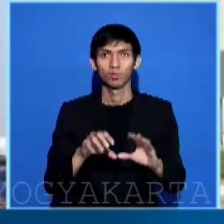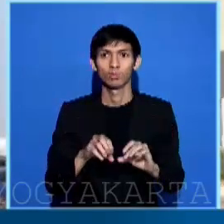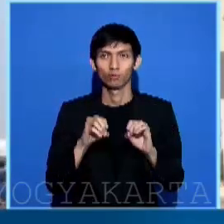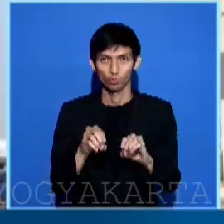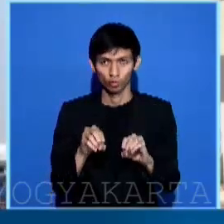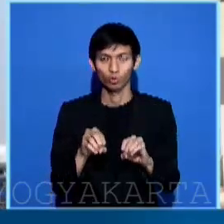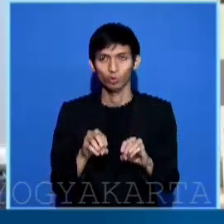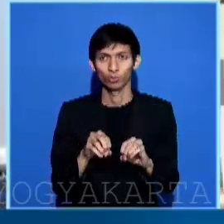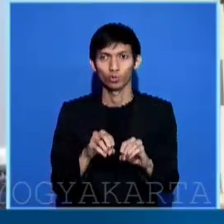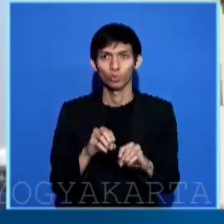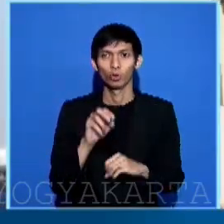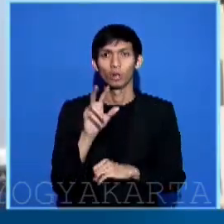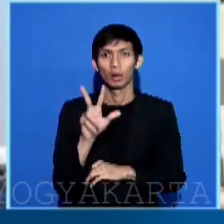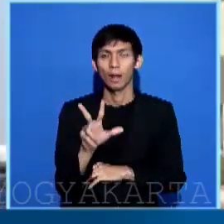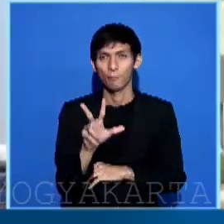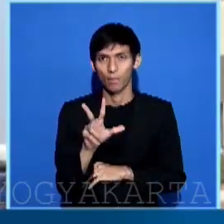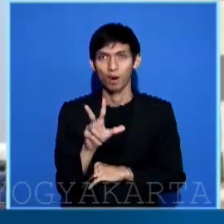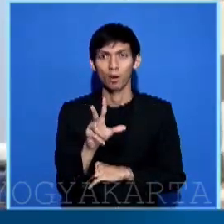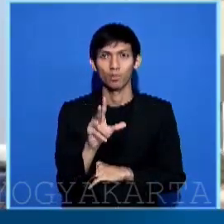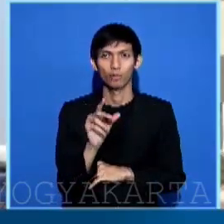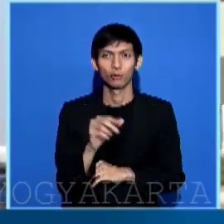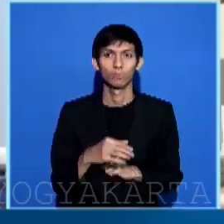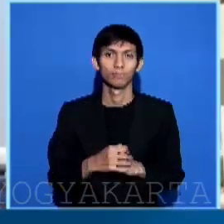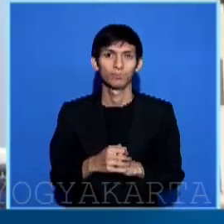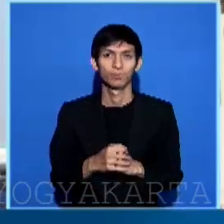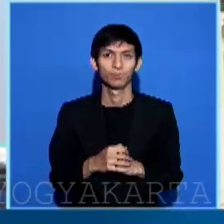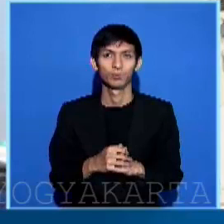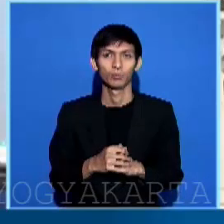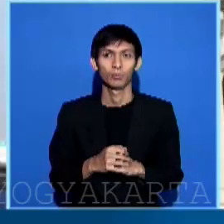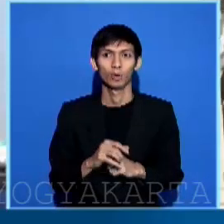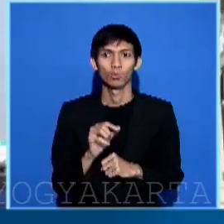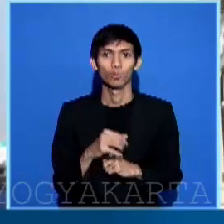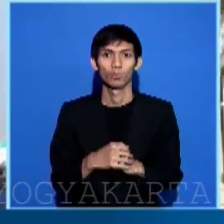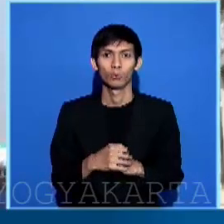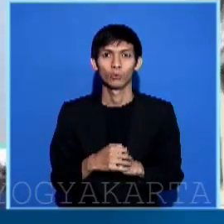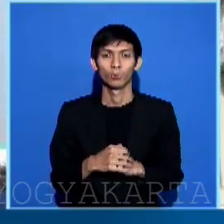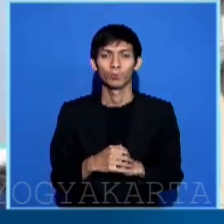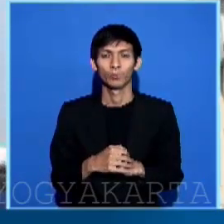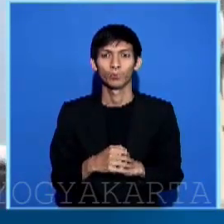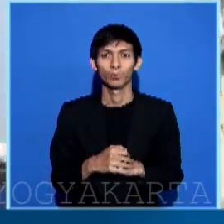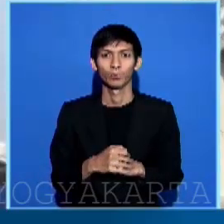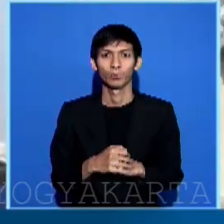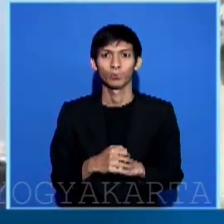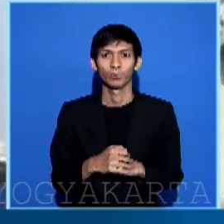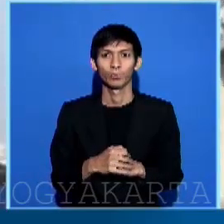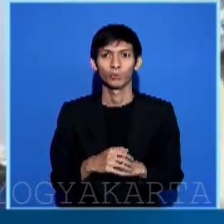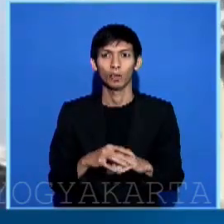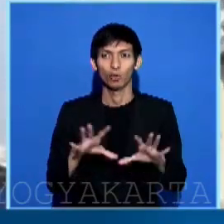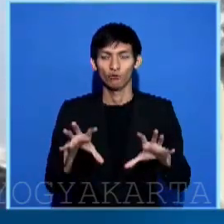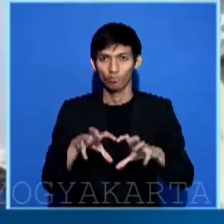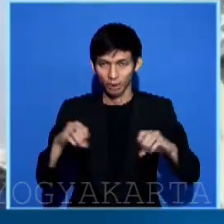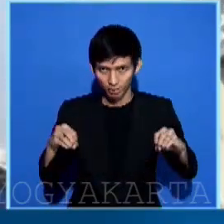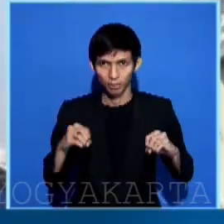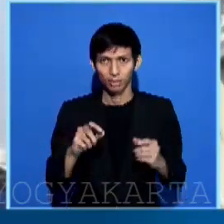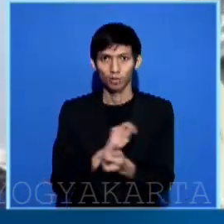ke-28 yang diselenggarakan oleh unfccc atau United Nations eh Framework conventions on climate